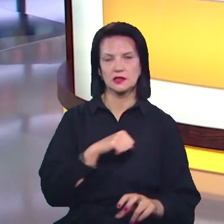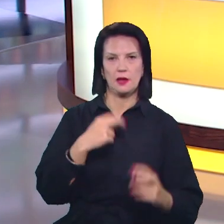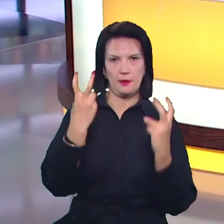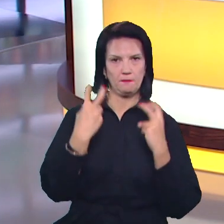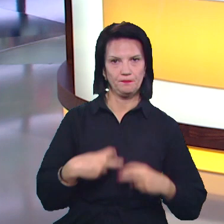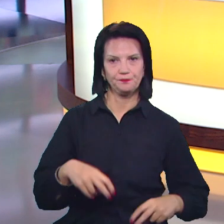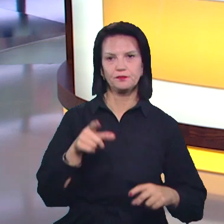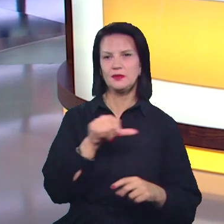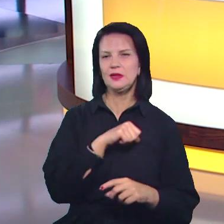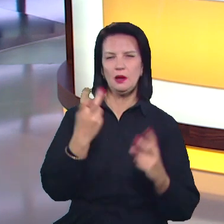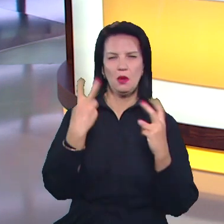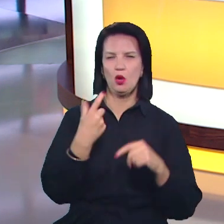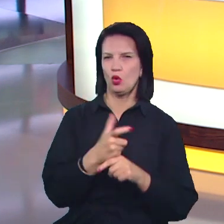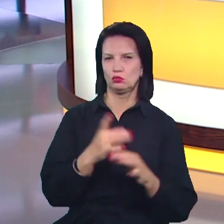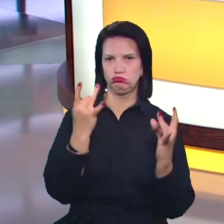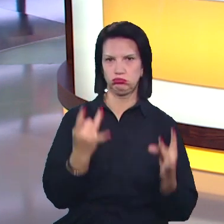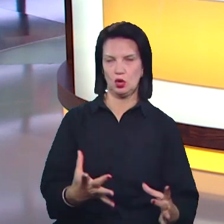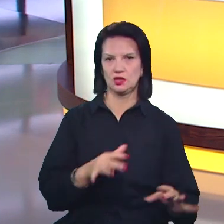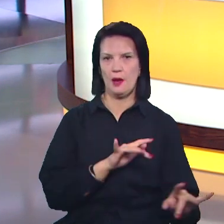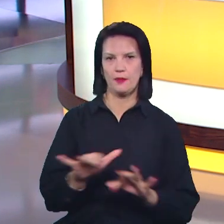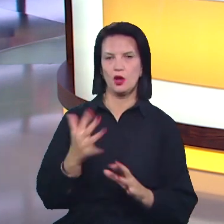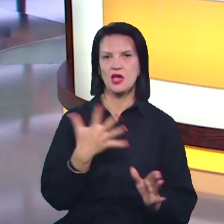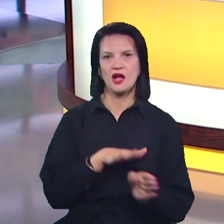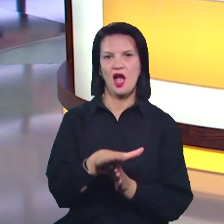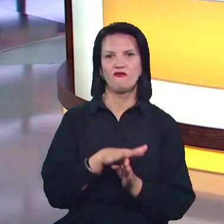це дуже проста процедура, яка виконується жінкою